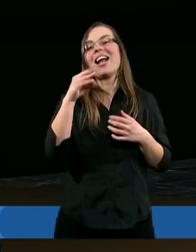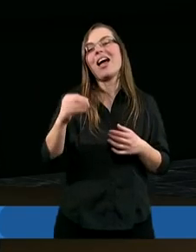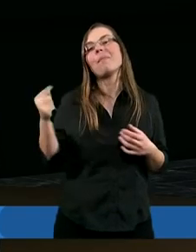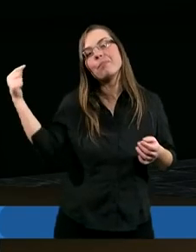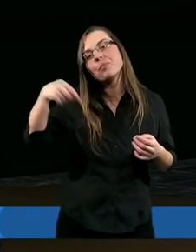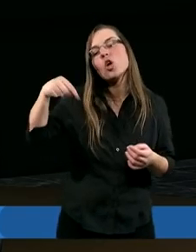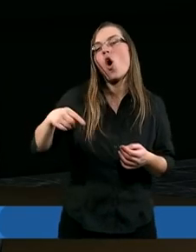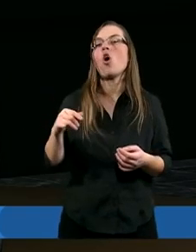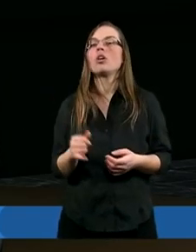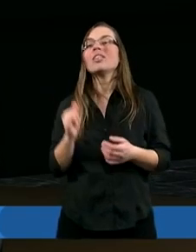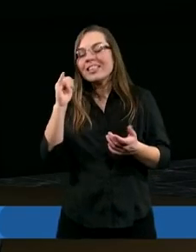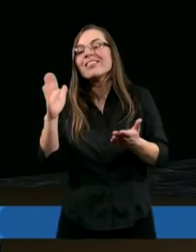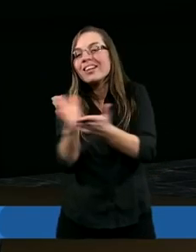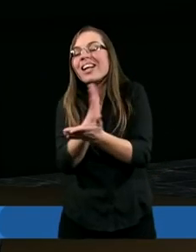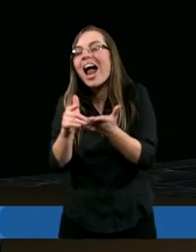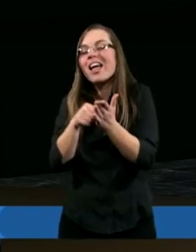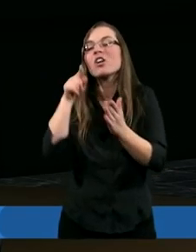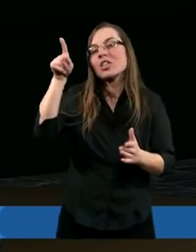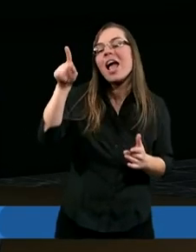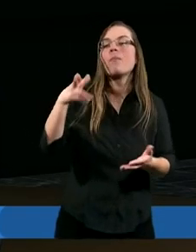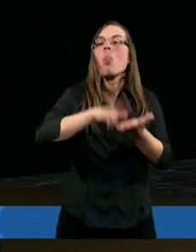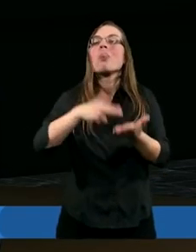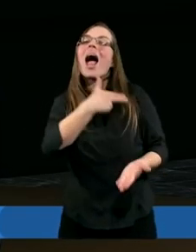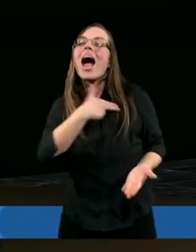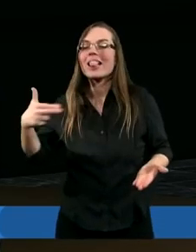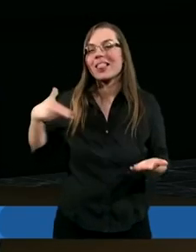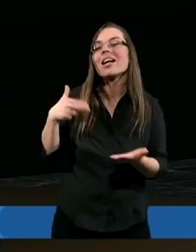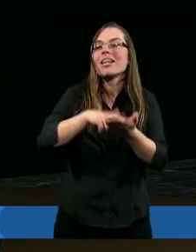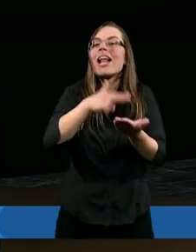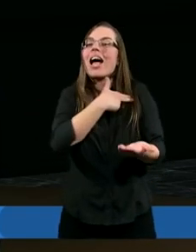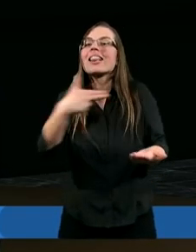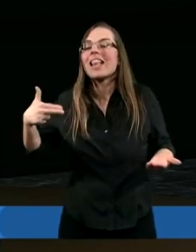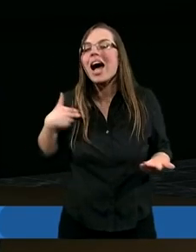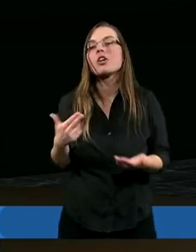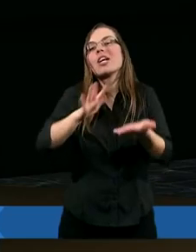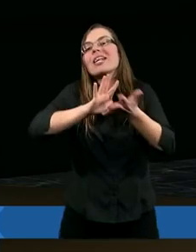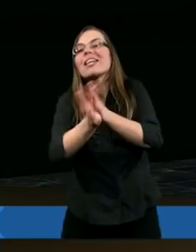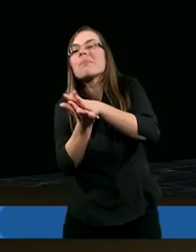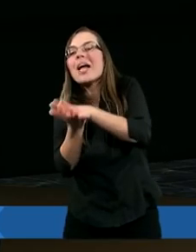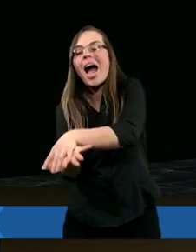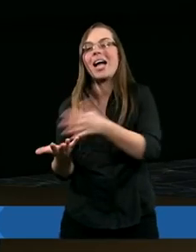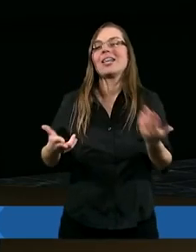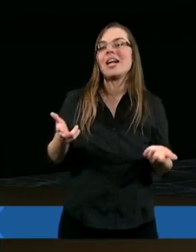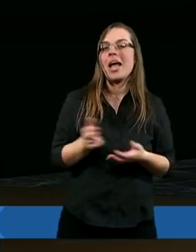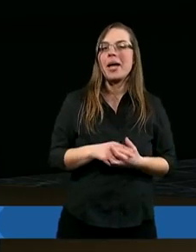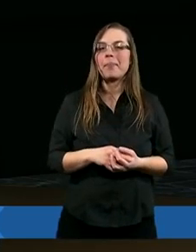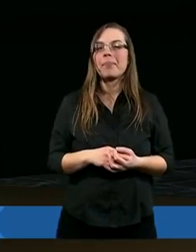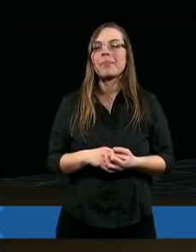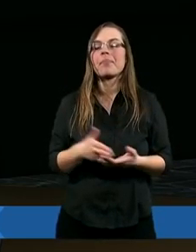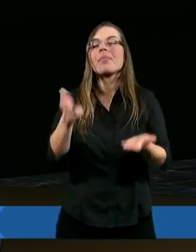przychodzi i że zależy mu na nas, na naszej zmianie, na